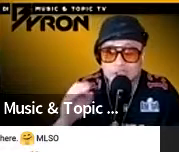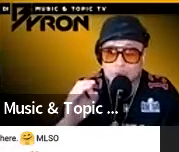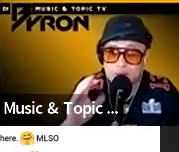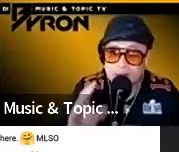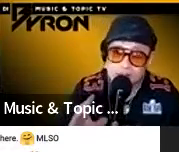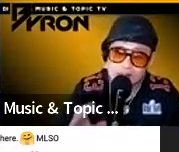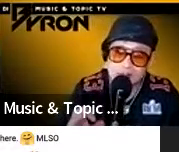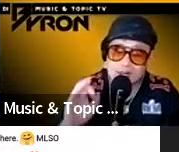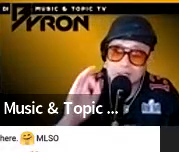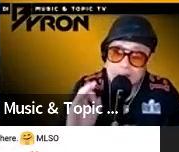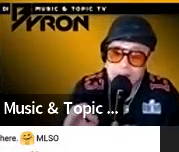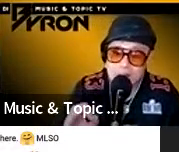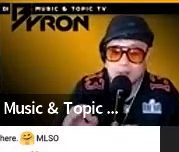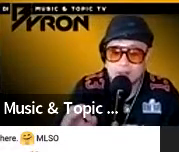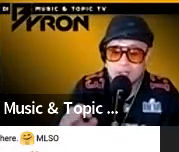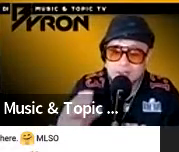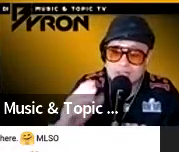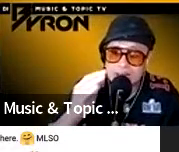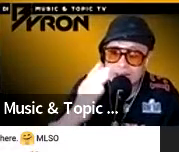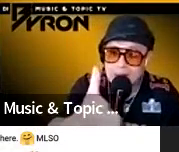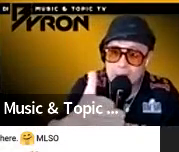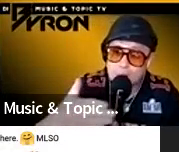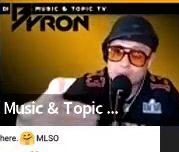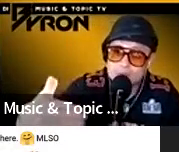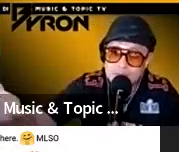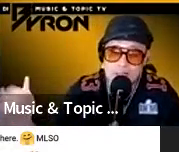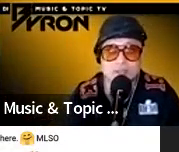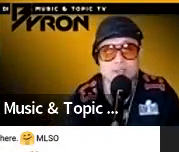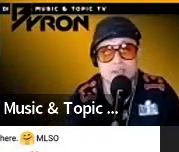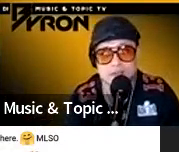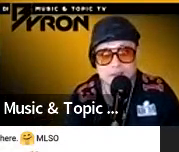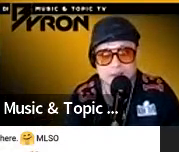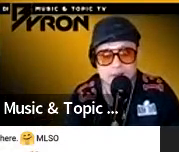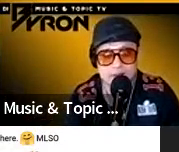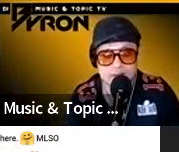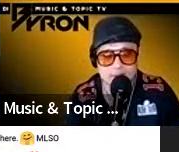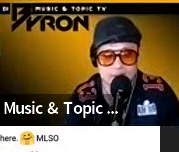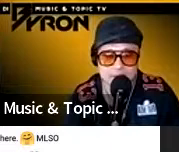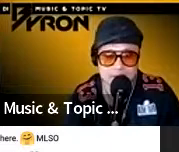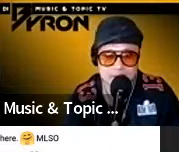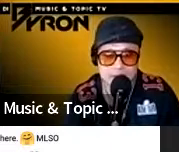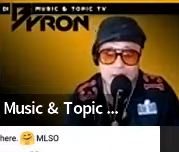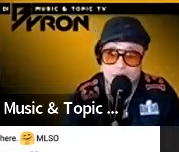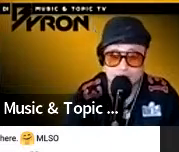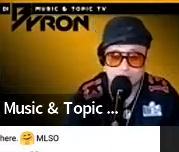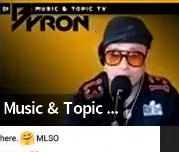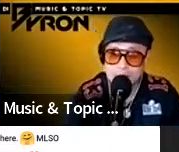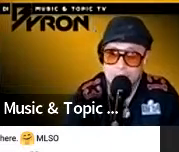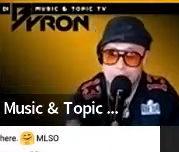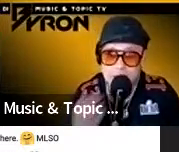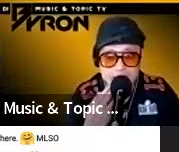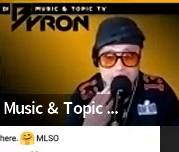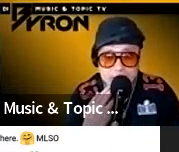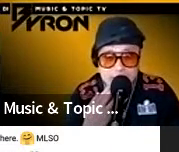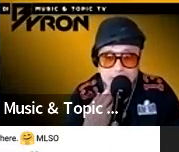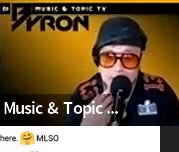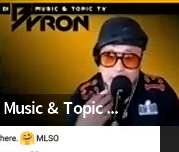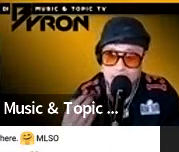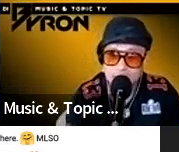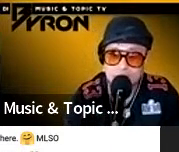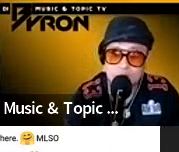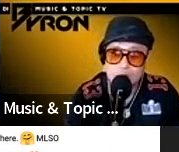because historically, they're claiming sa kanila ang buong South China Sea. Oh. Eh ngayon, ang Pilipinas, hindi